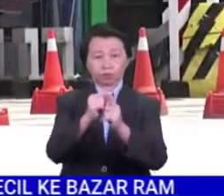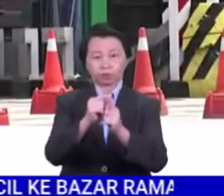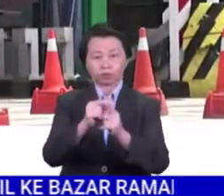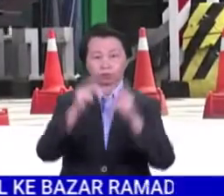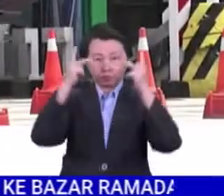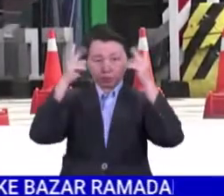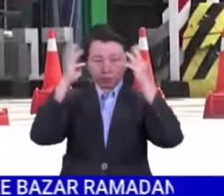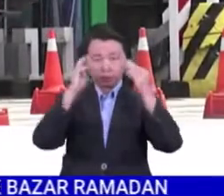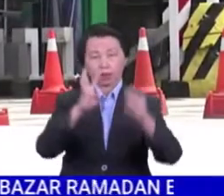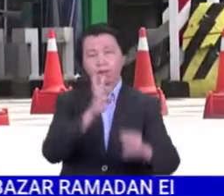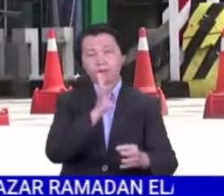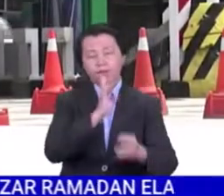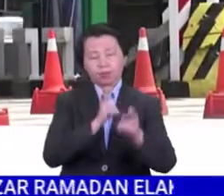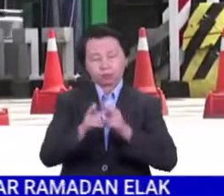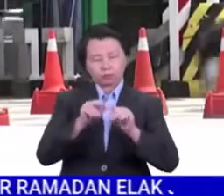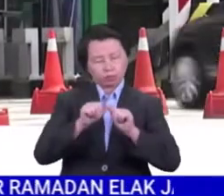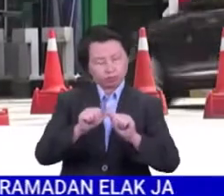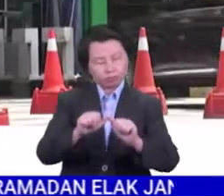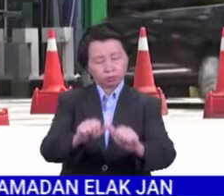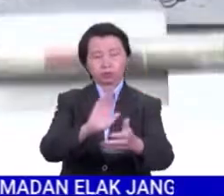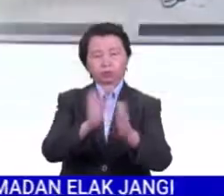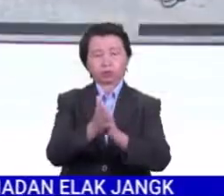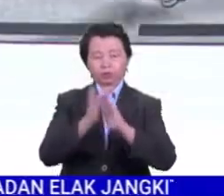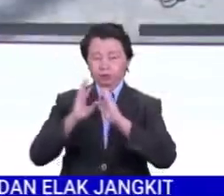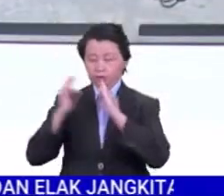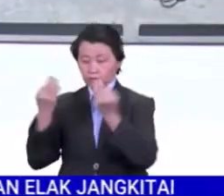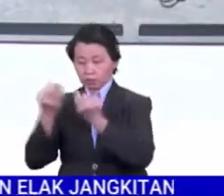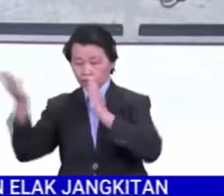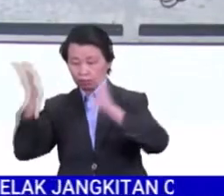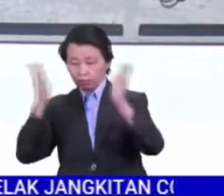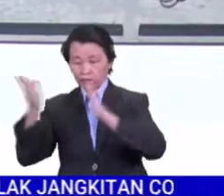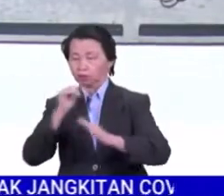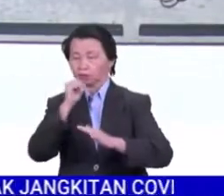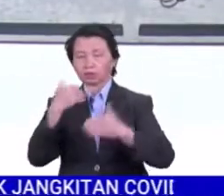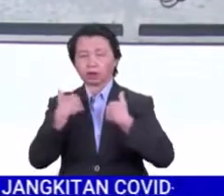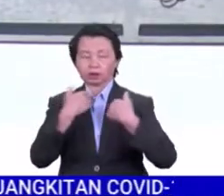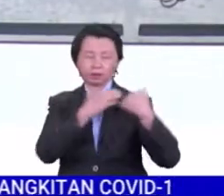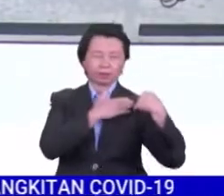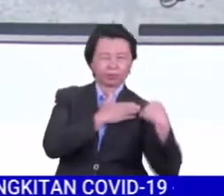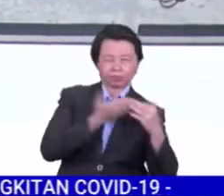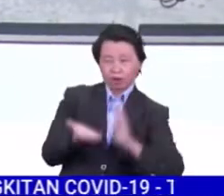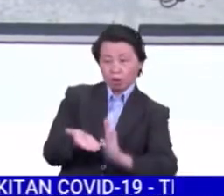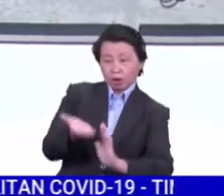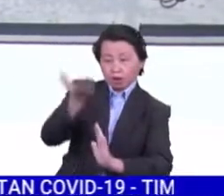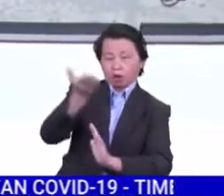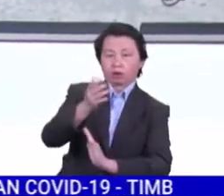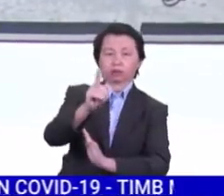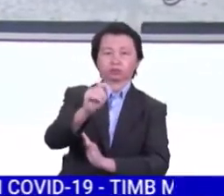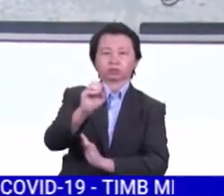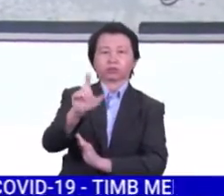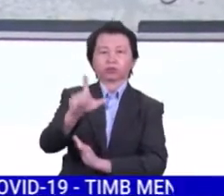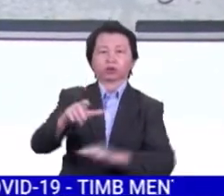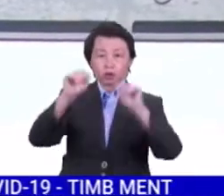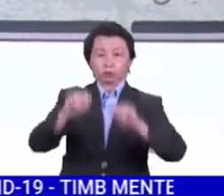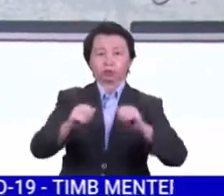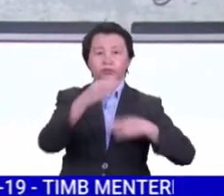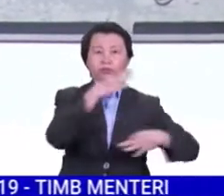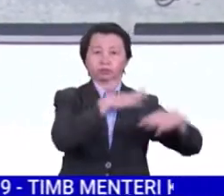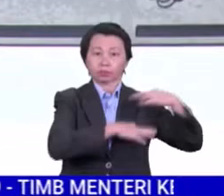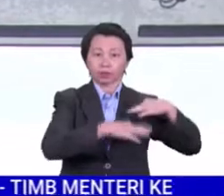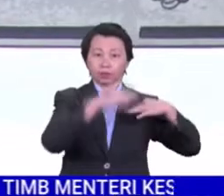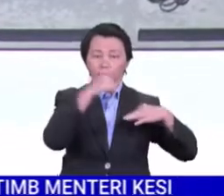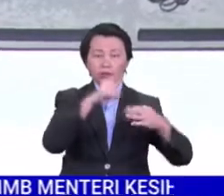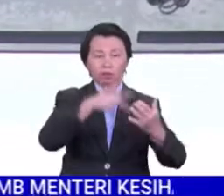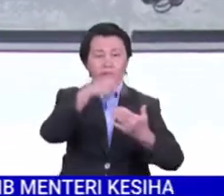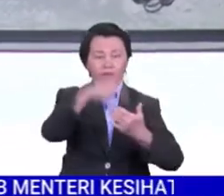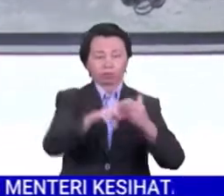memaklumkan Ini usaha berterusan agar keluarga Malaysia tidak terbeban dengan kenaikan kadar tol ia boleh dimanfaatkan bagi